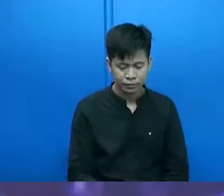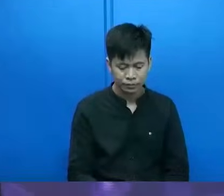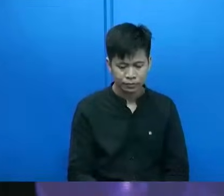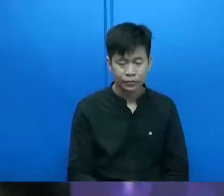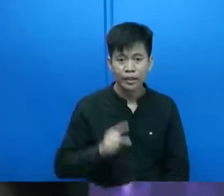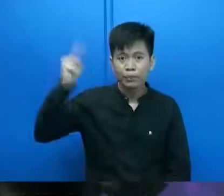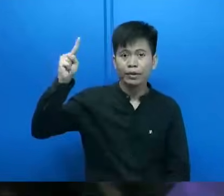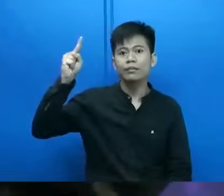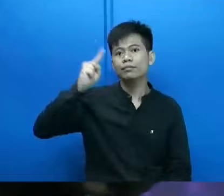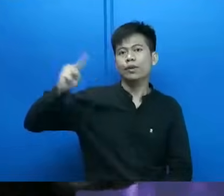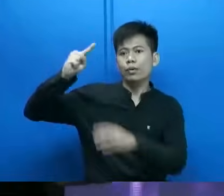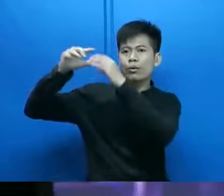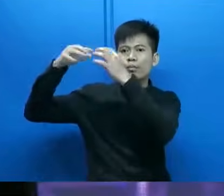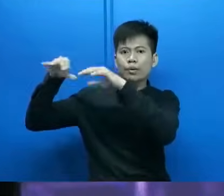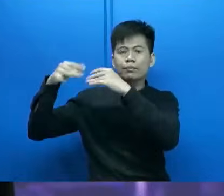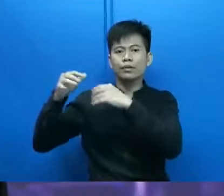تقبيل